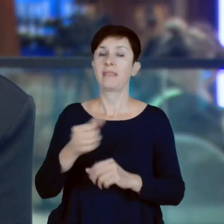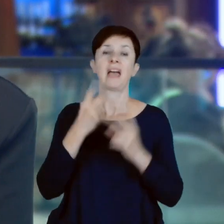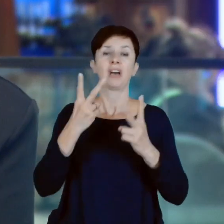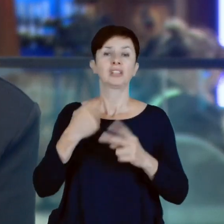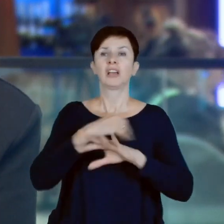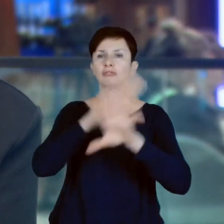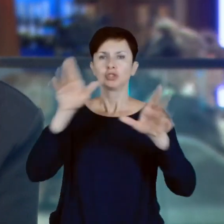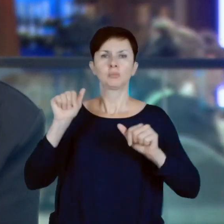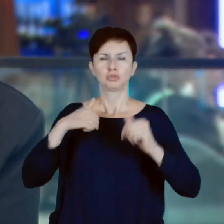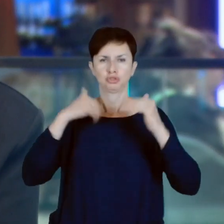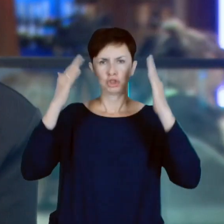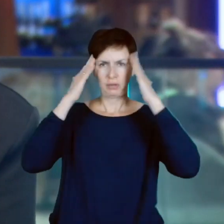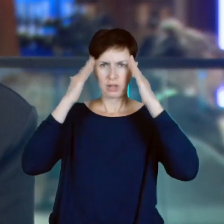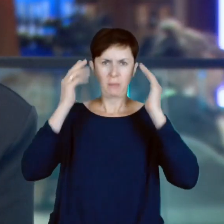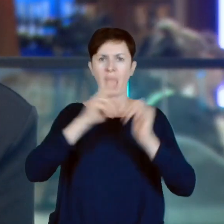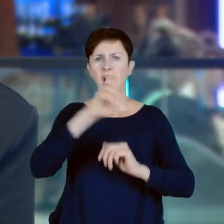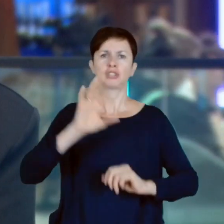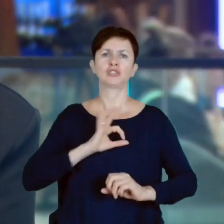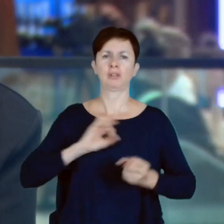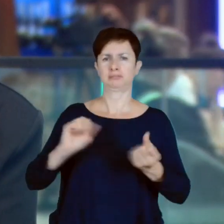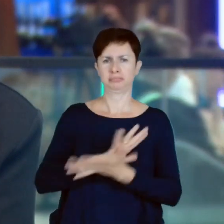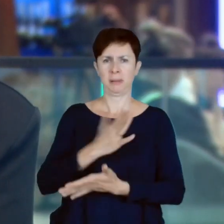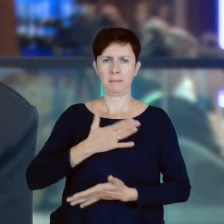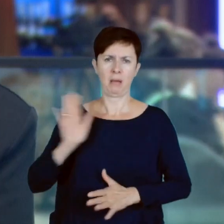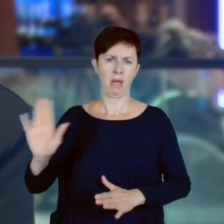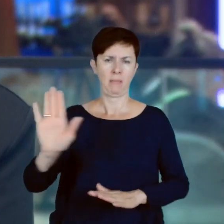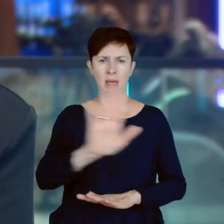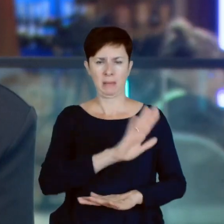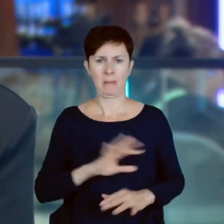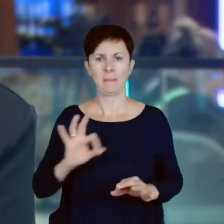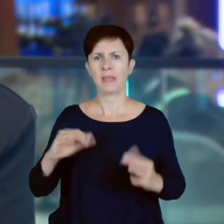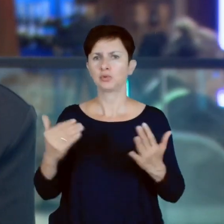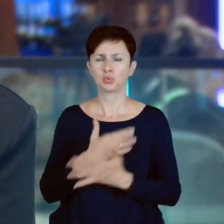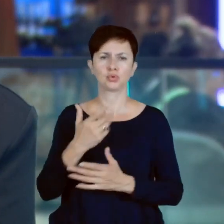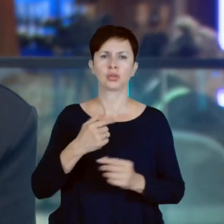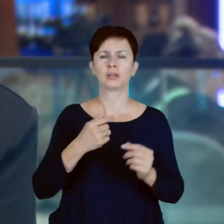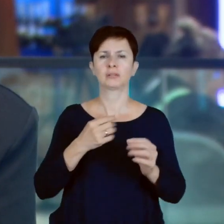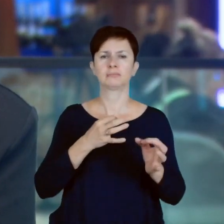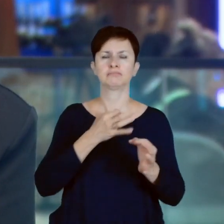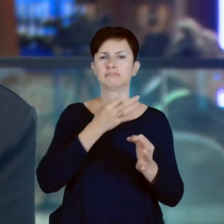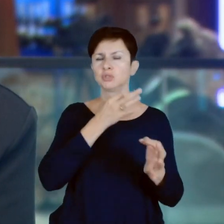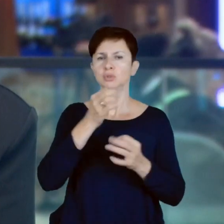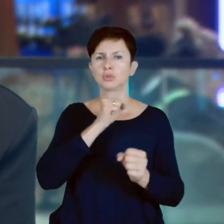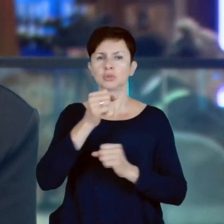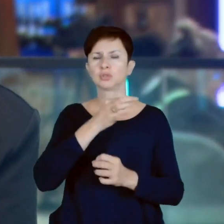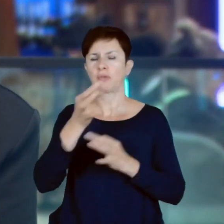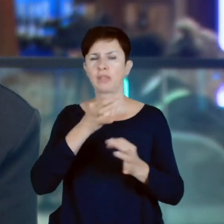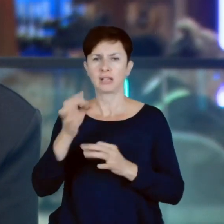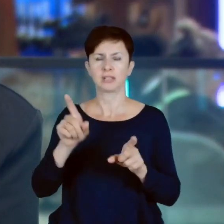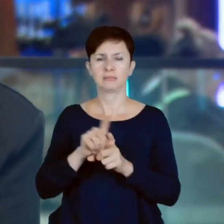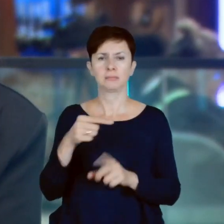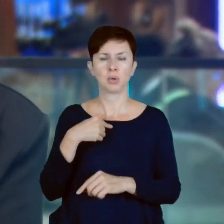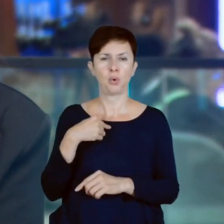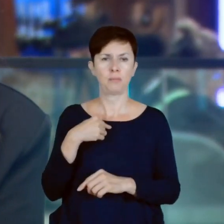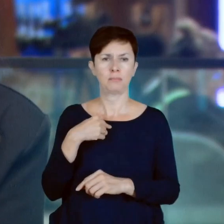ogóle badania pokazują, jest dużo już w tym momencie sondaży, na przykład pokazujących. Ostatnio spotkałam się z sondażem z